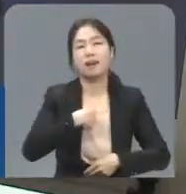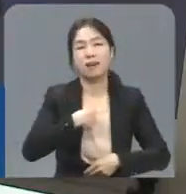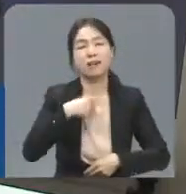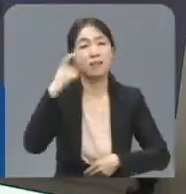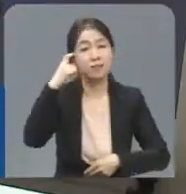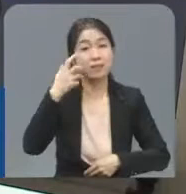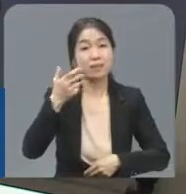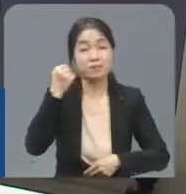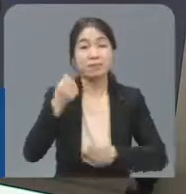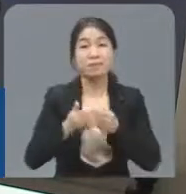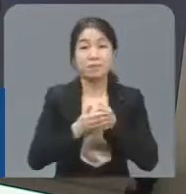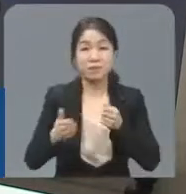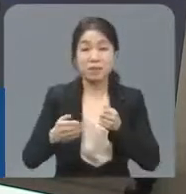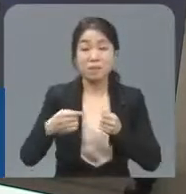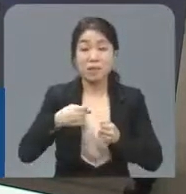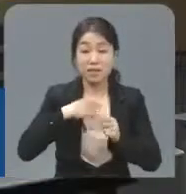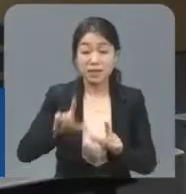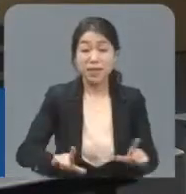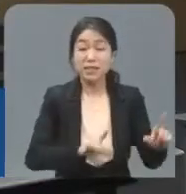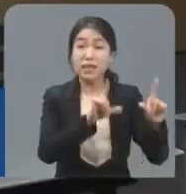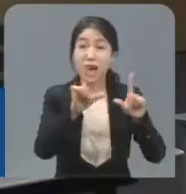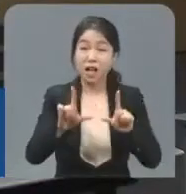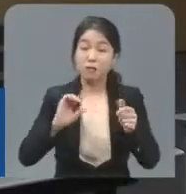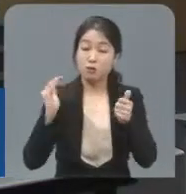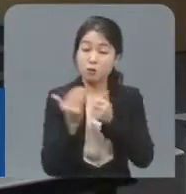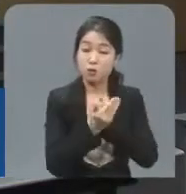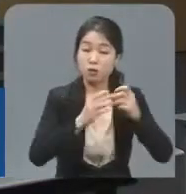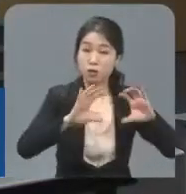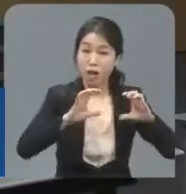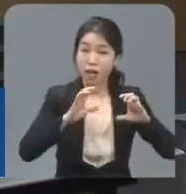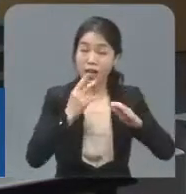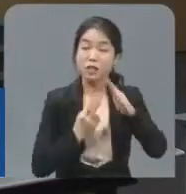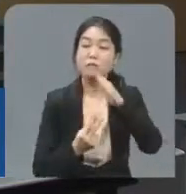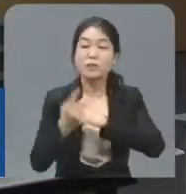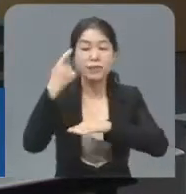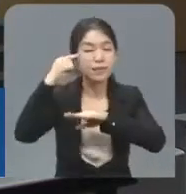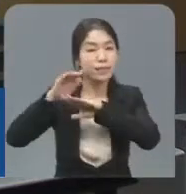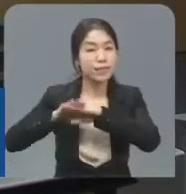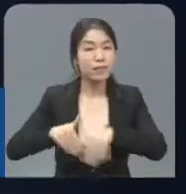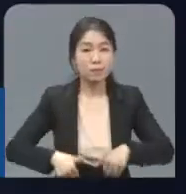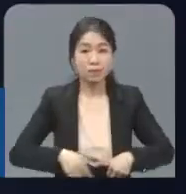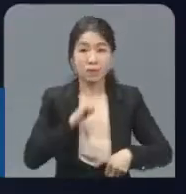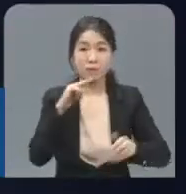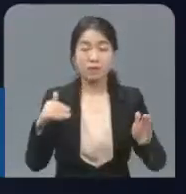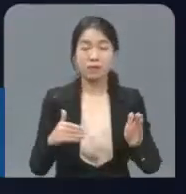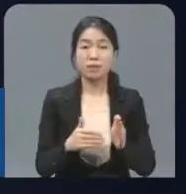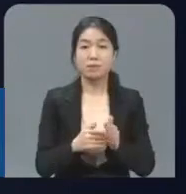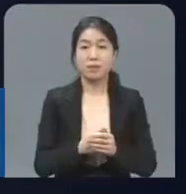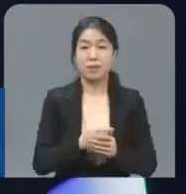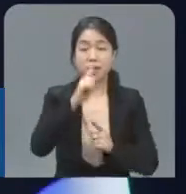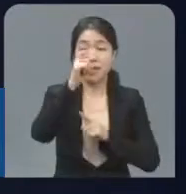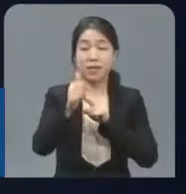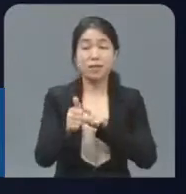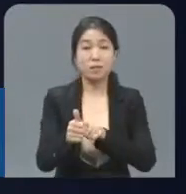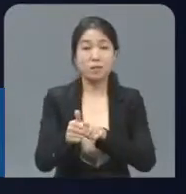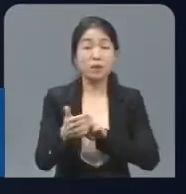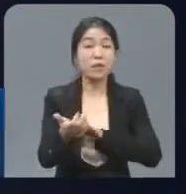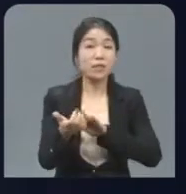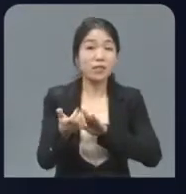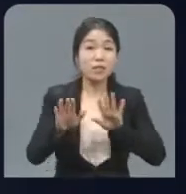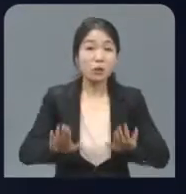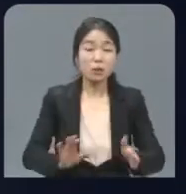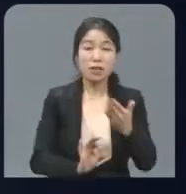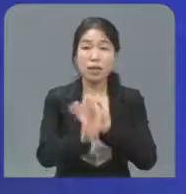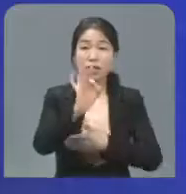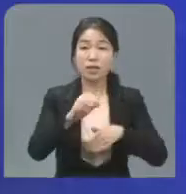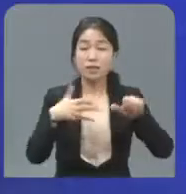있다고 생각한다며 내 삶을 지켜주는 나라를 국가 비전으로 삼아야 한다고 말했습니다. 이 전 대표는 이에 앞서 오늘